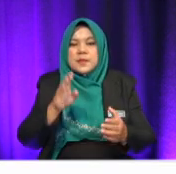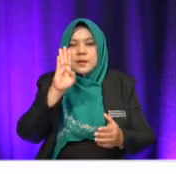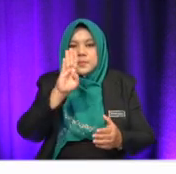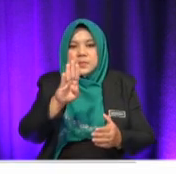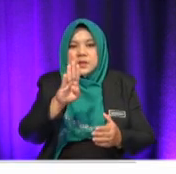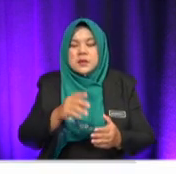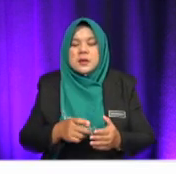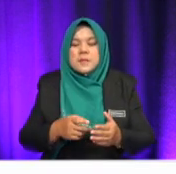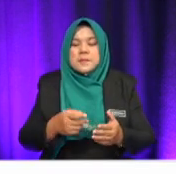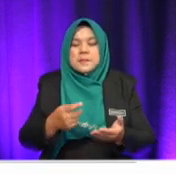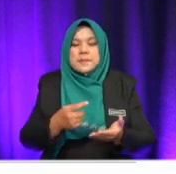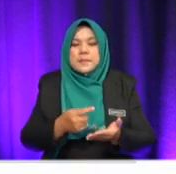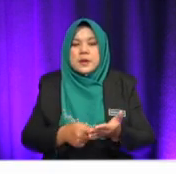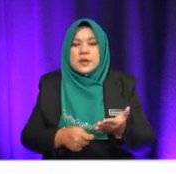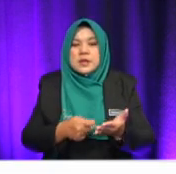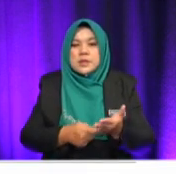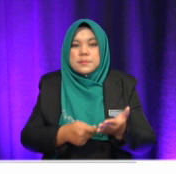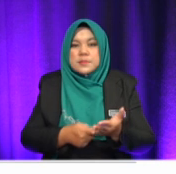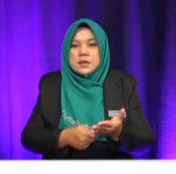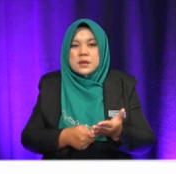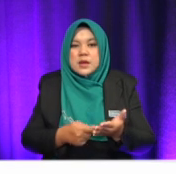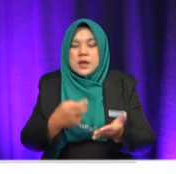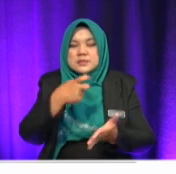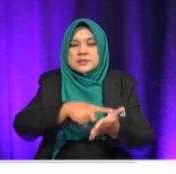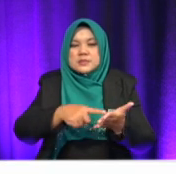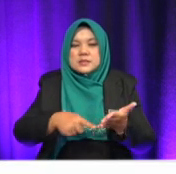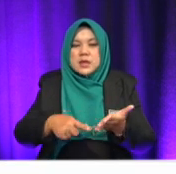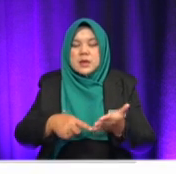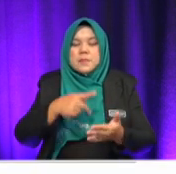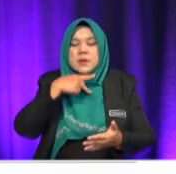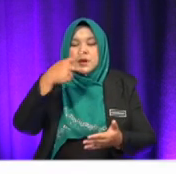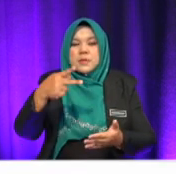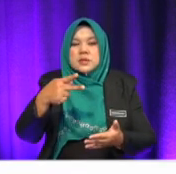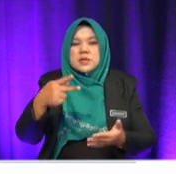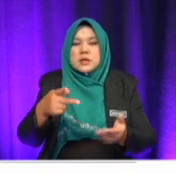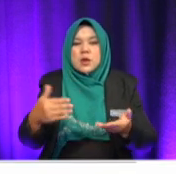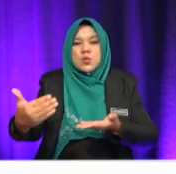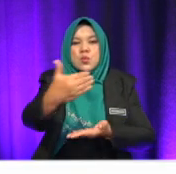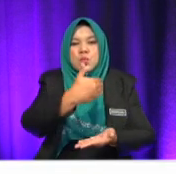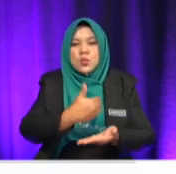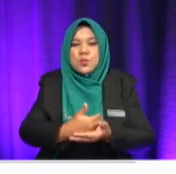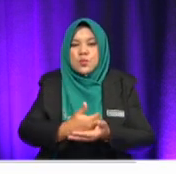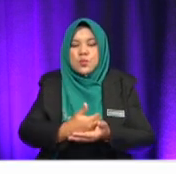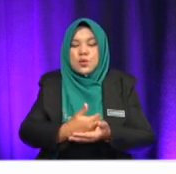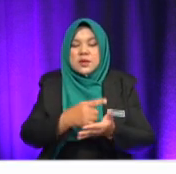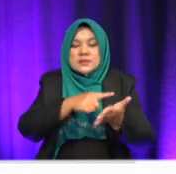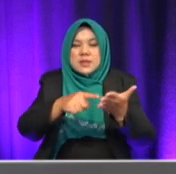bantuan zakat dan si pemerintah yang mengutik zakat dalam negara